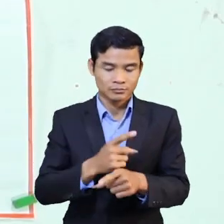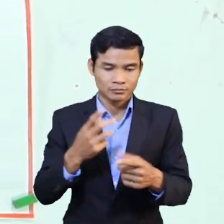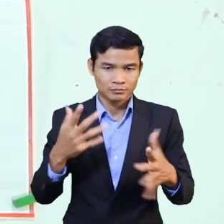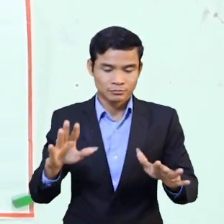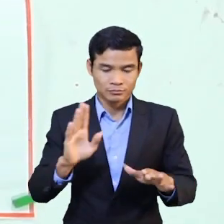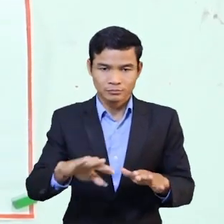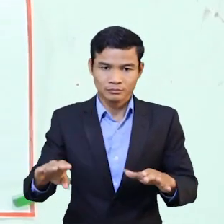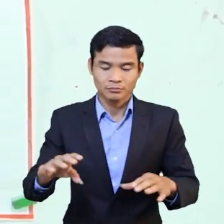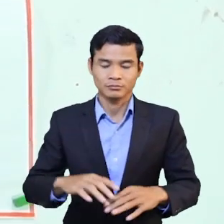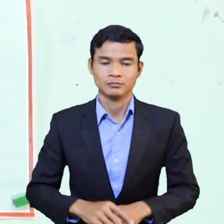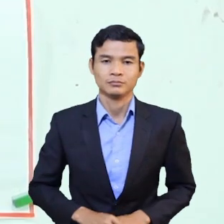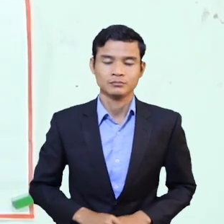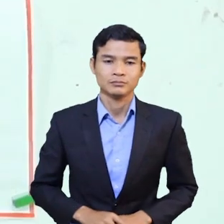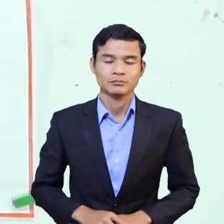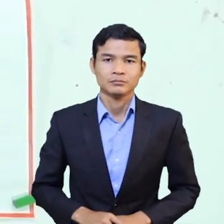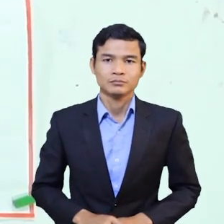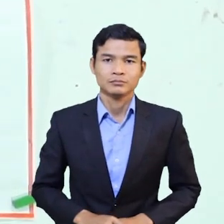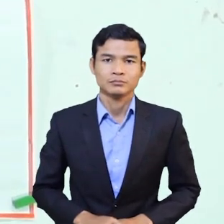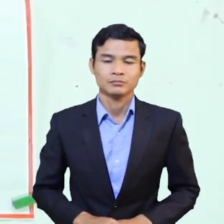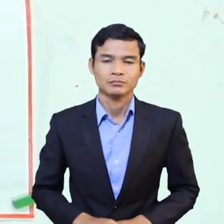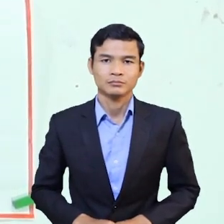con.